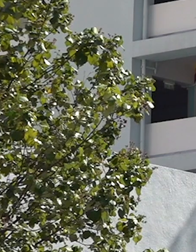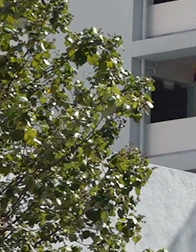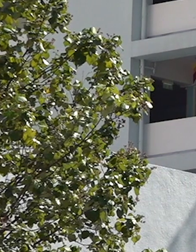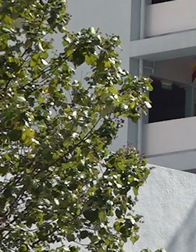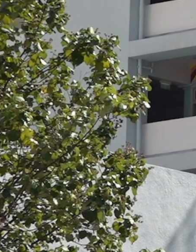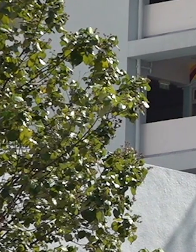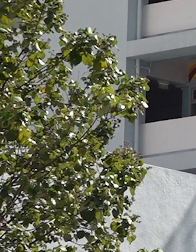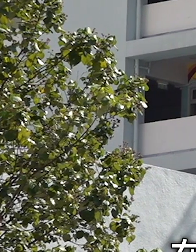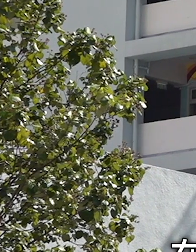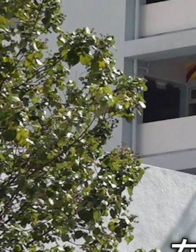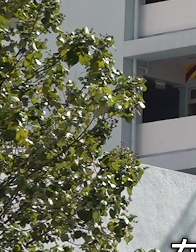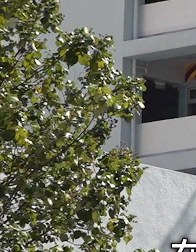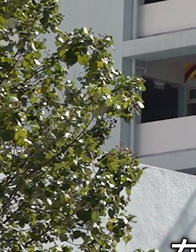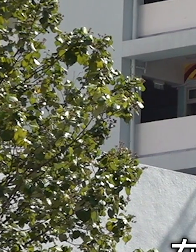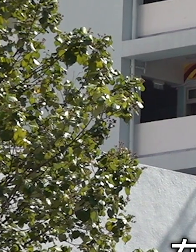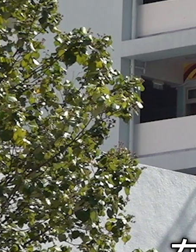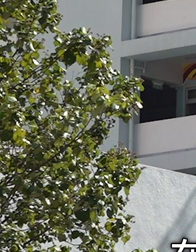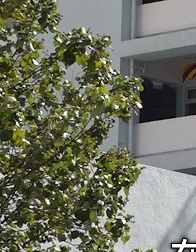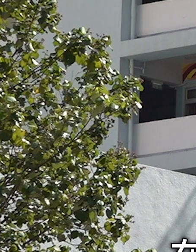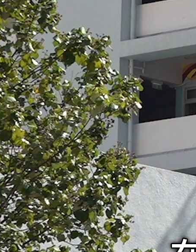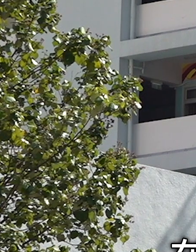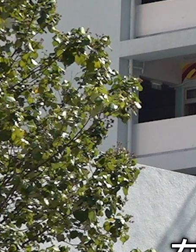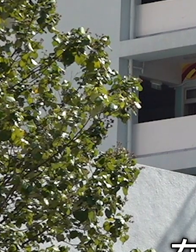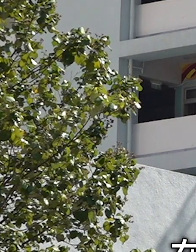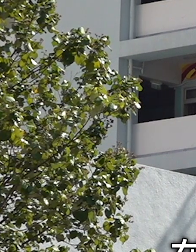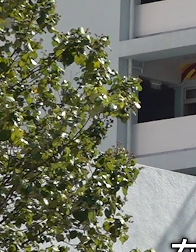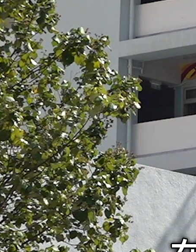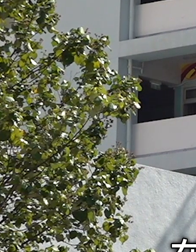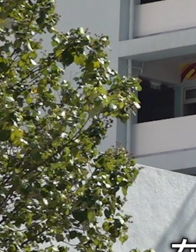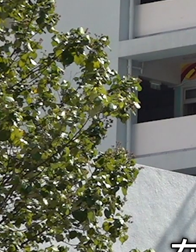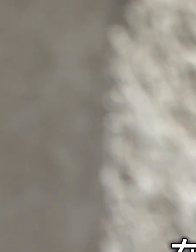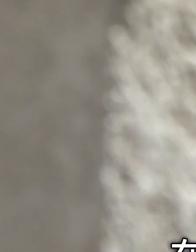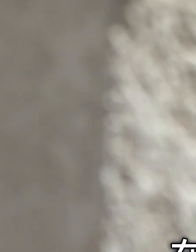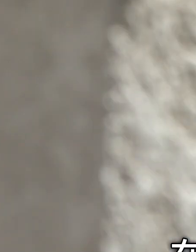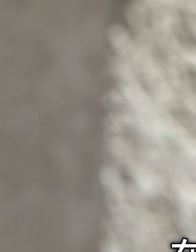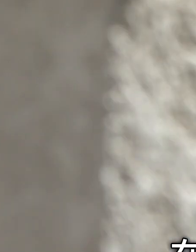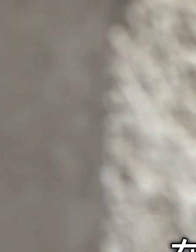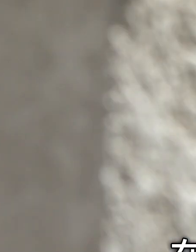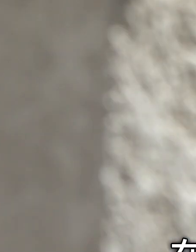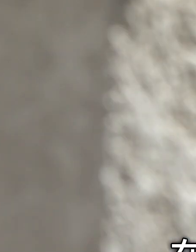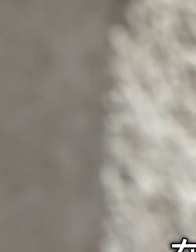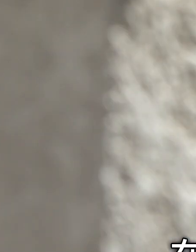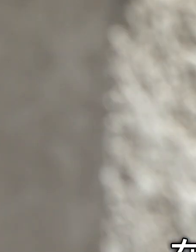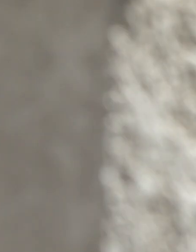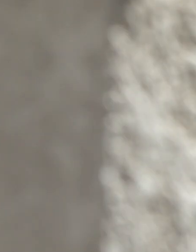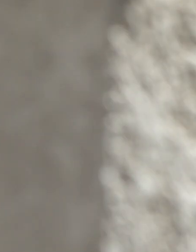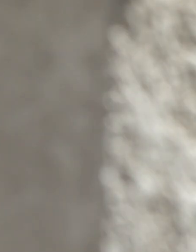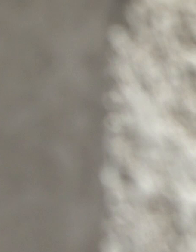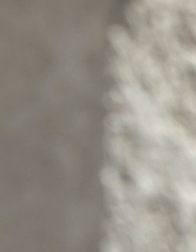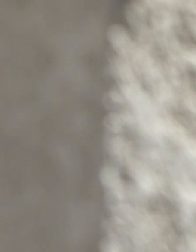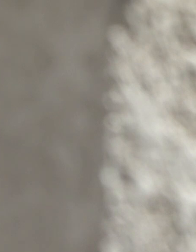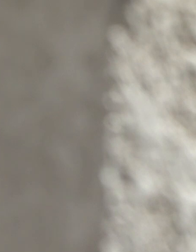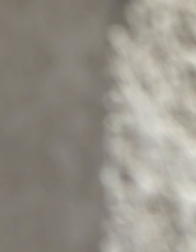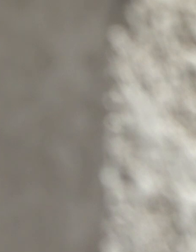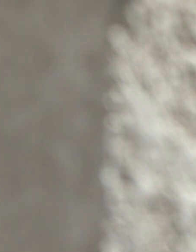有一宗的個案。在這間涉及兩名個案的小學裏面，那兩名就是